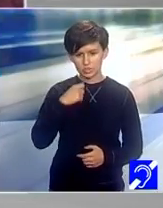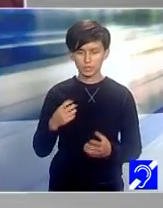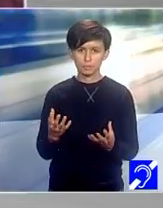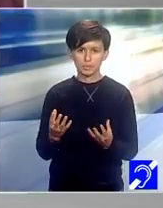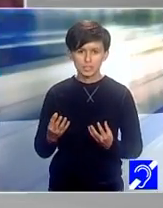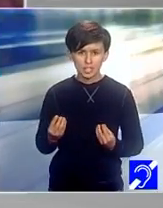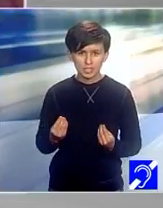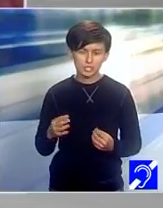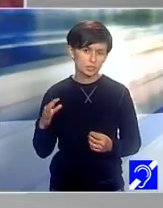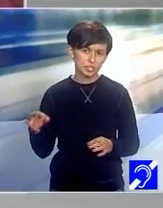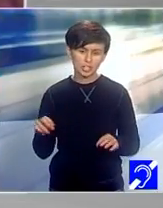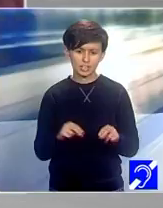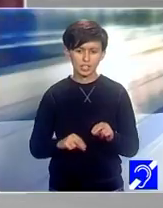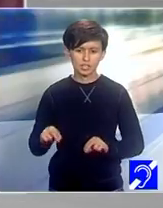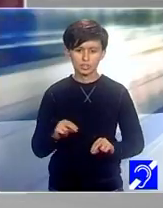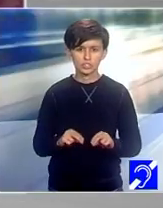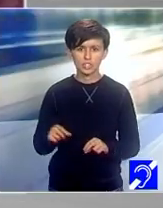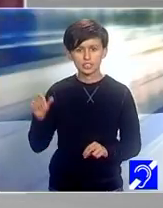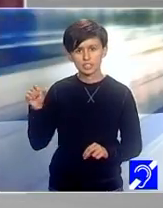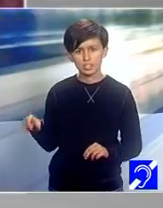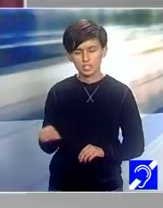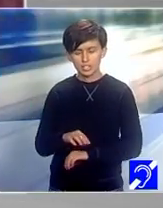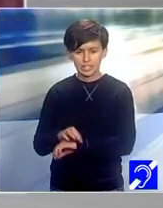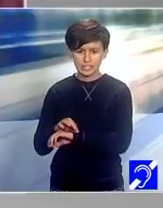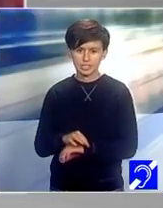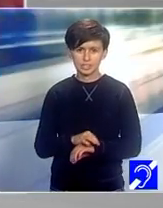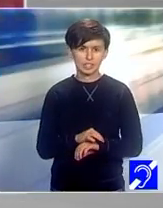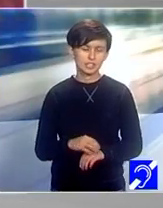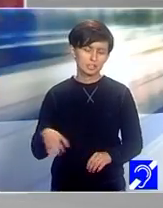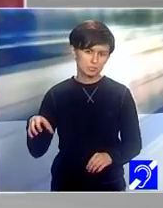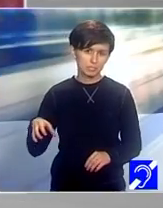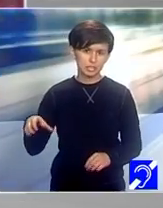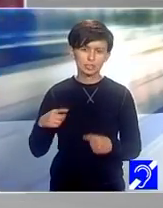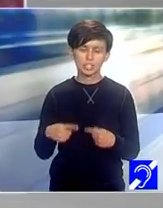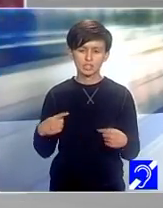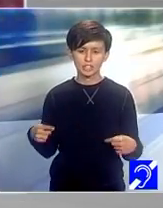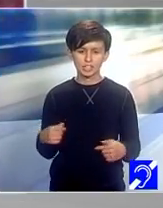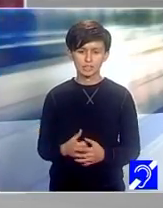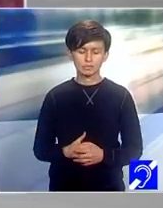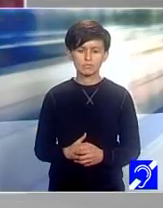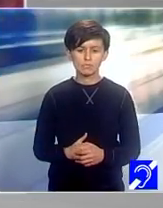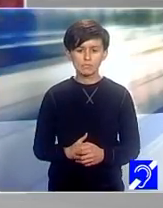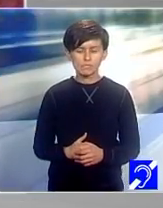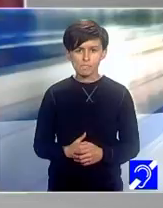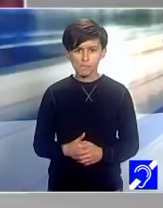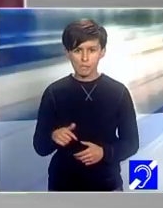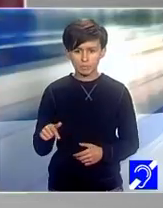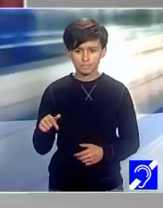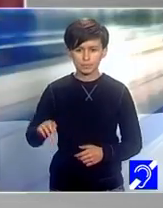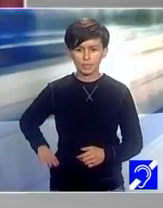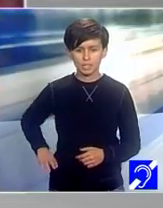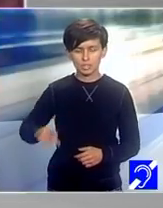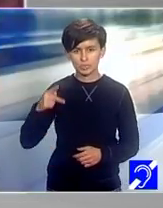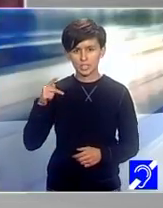alte asociații, alți designer, cum spuneam, alți designer de produs din alte zone. Doamna Kelemen Nono pictează foarte frumos pe